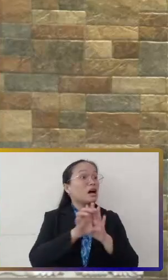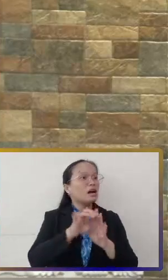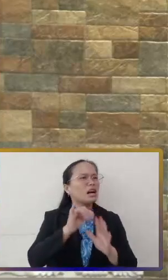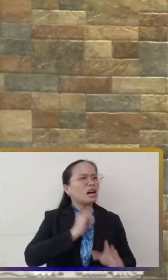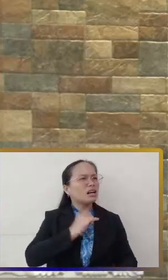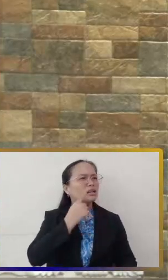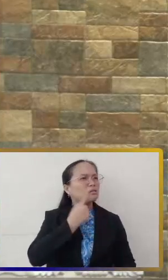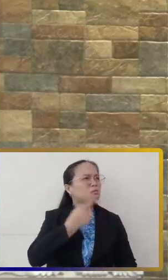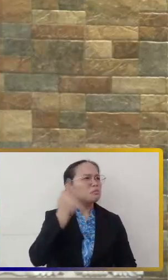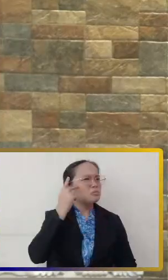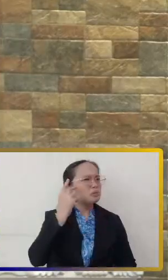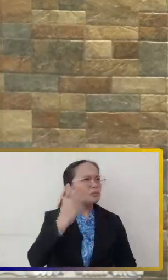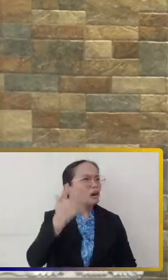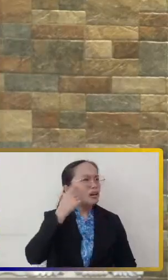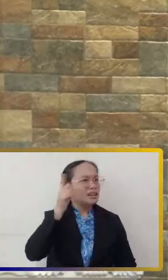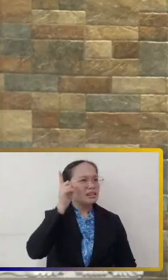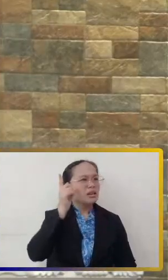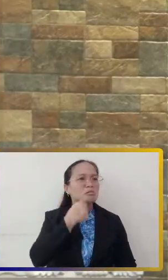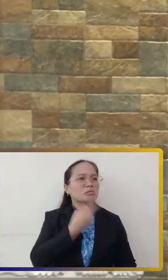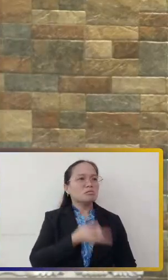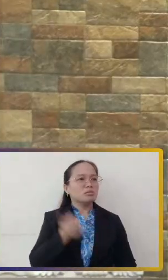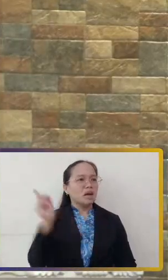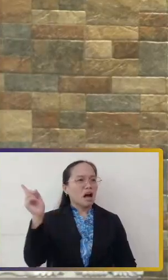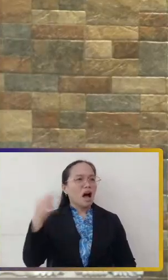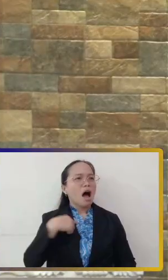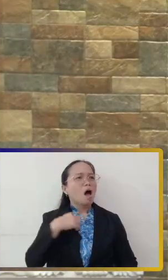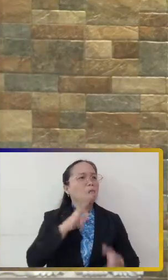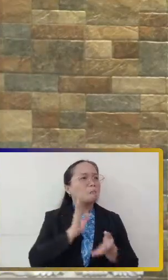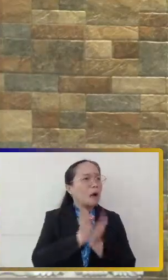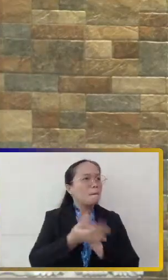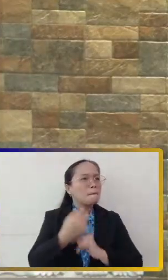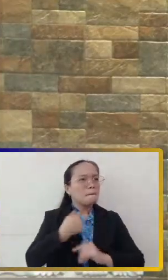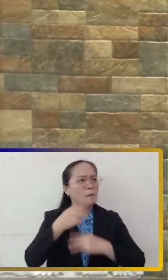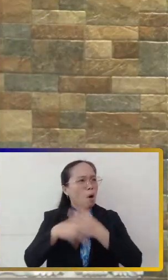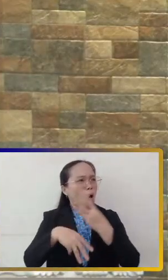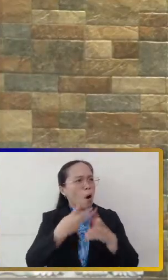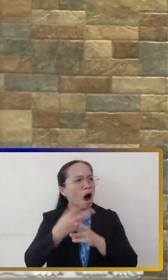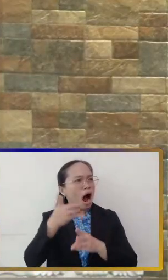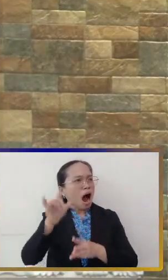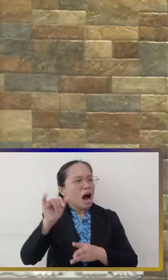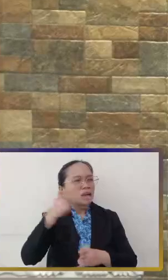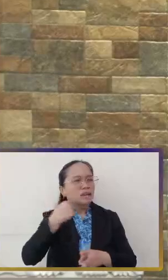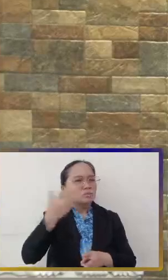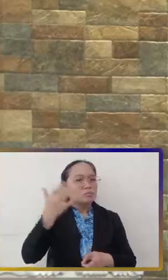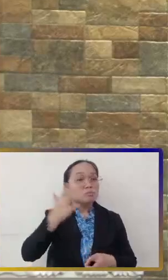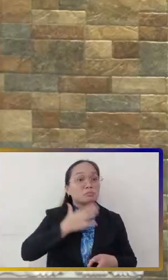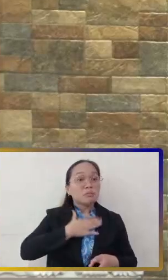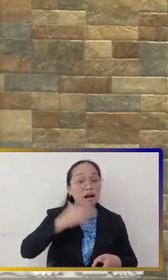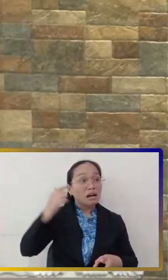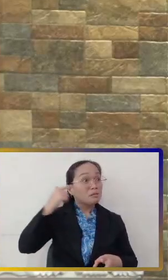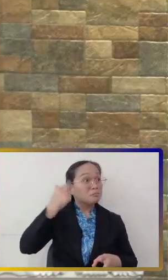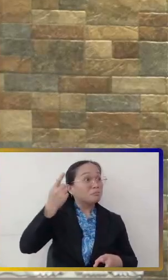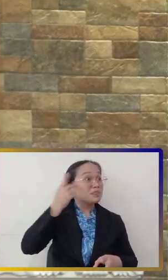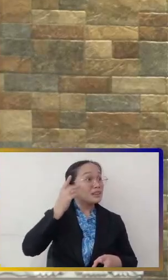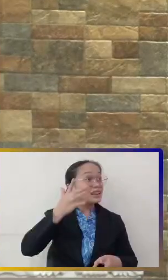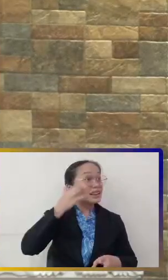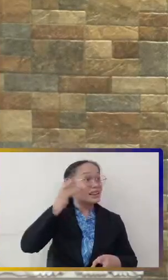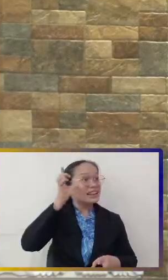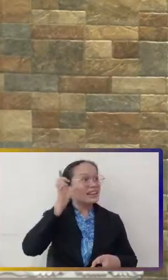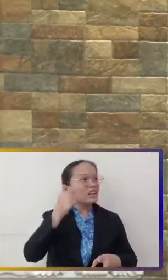Sabi ko magiging carnal ako. Alam niyo kung bakit? Ang nasa isip ko ay punong-puno ng